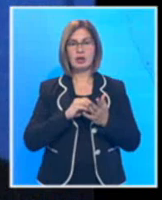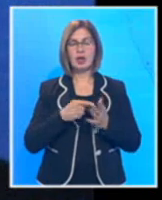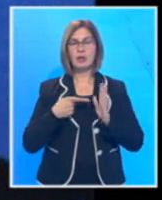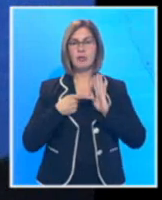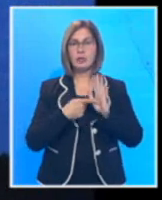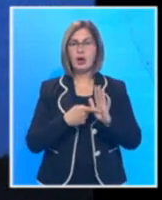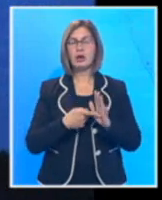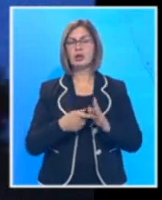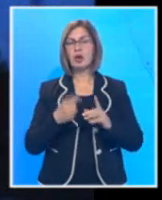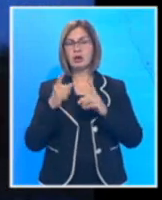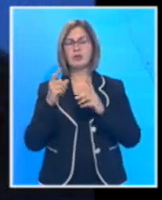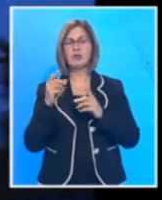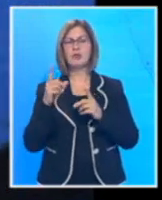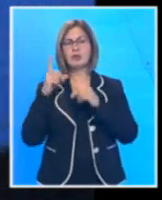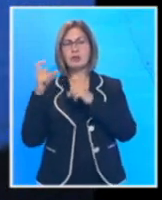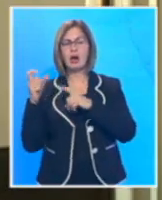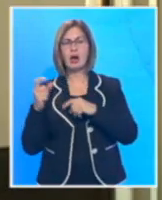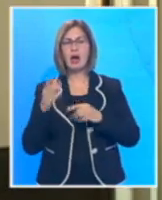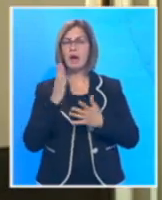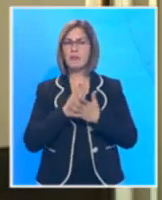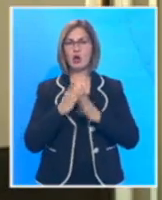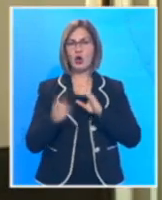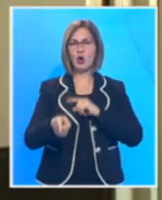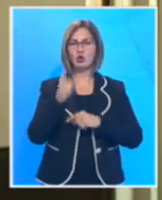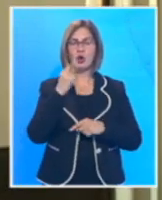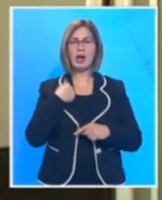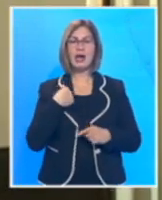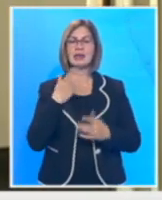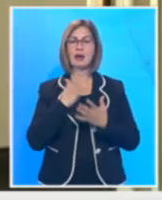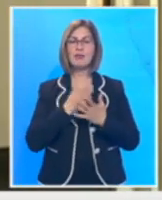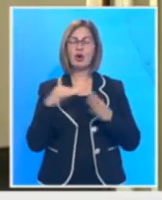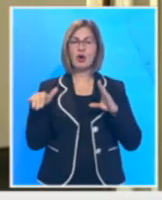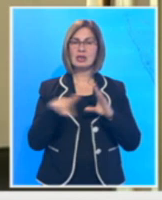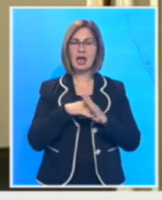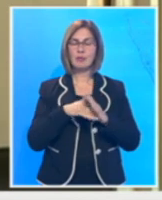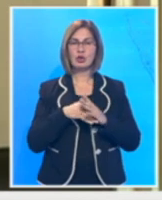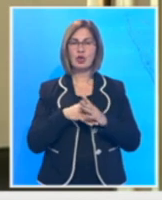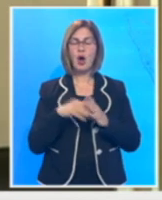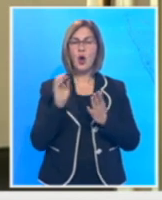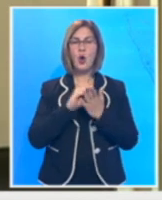i razmere ovog razaranja. Bio je šok. Tada sam bio zaposlen u novinskoj agenciji Tanjug.